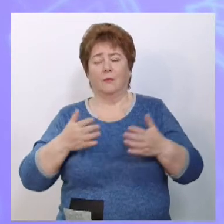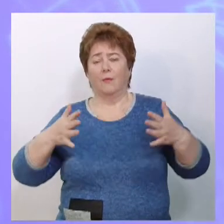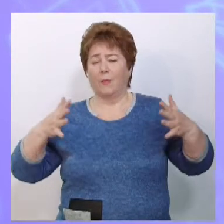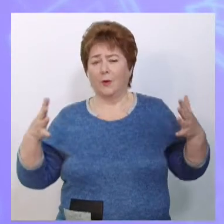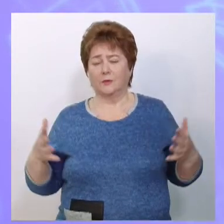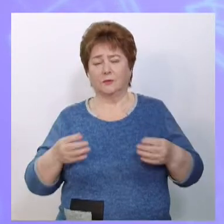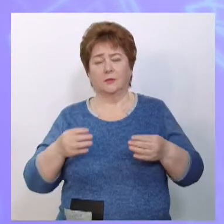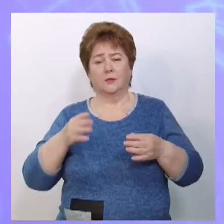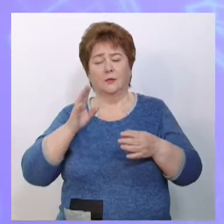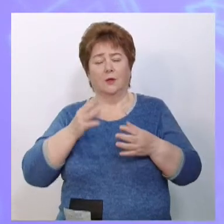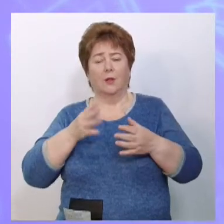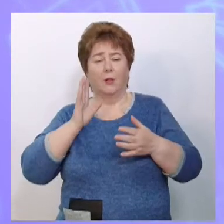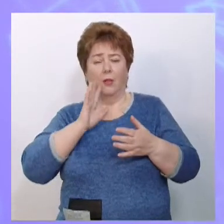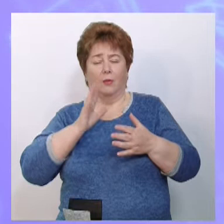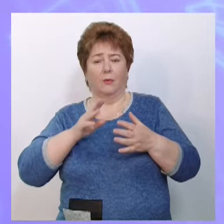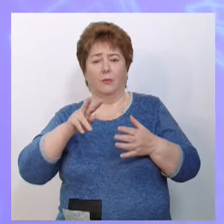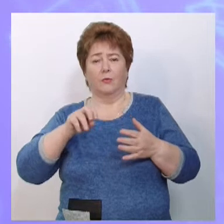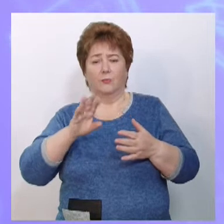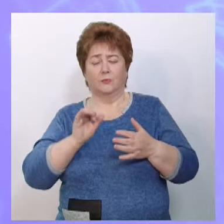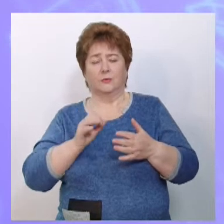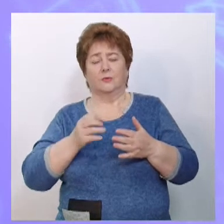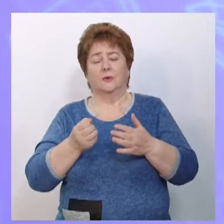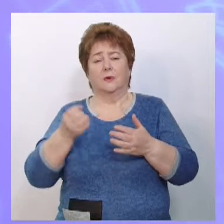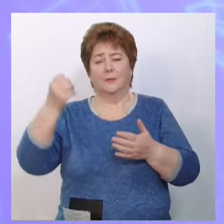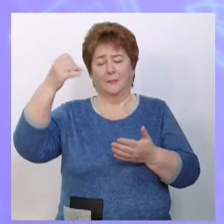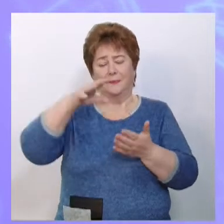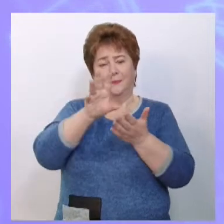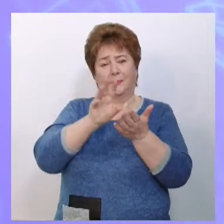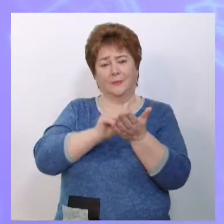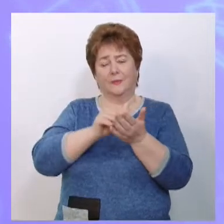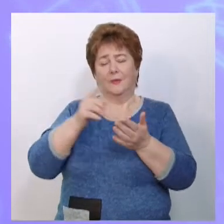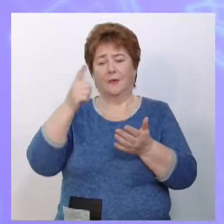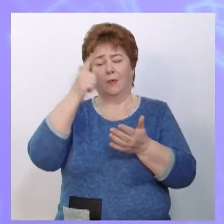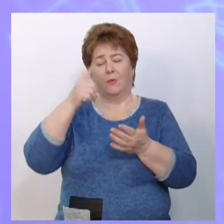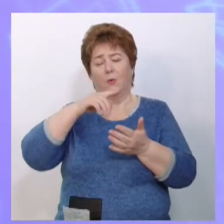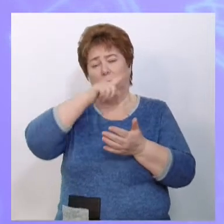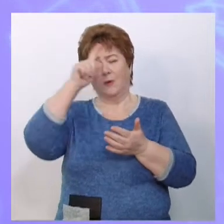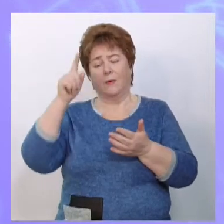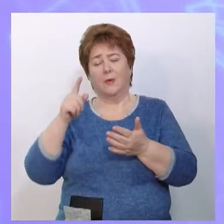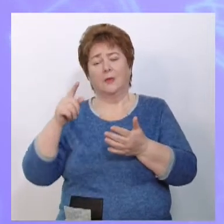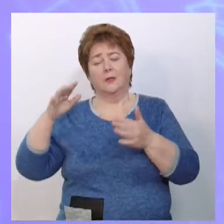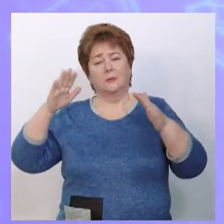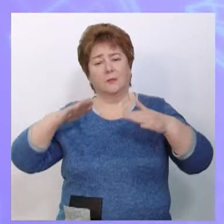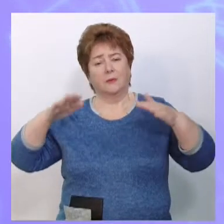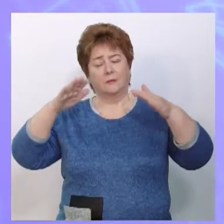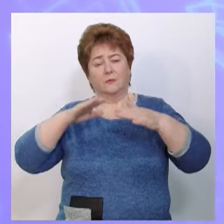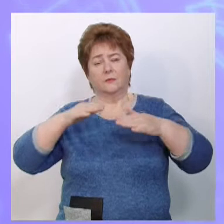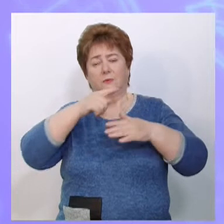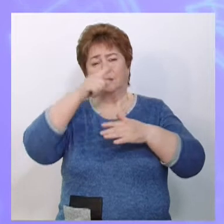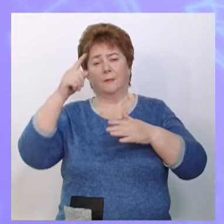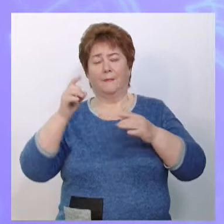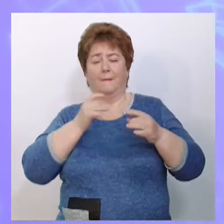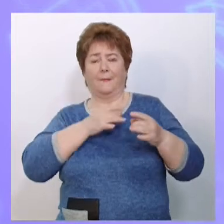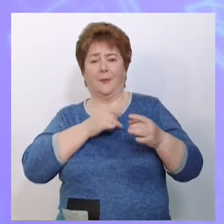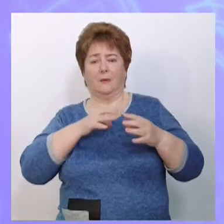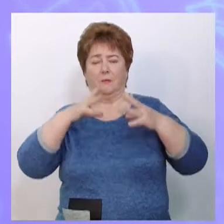огромных лужах воды отразилось голубое небо с плывущими по нему